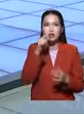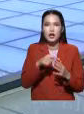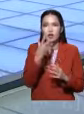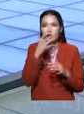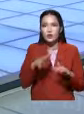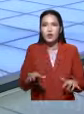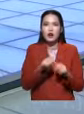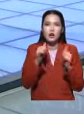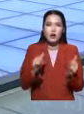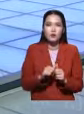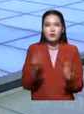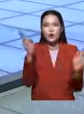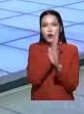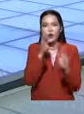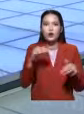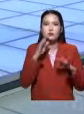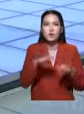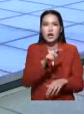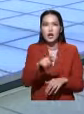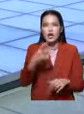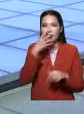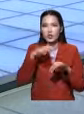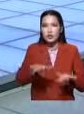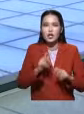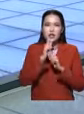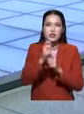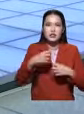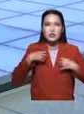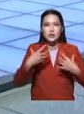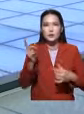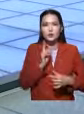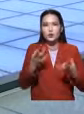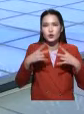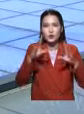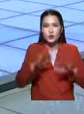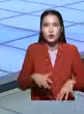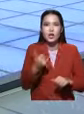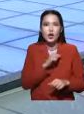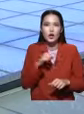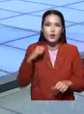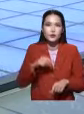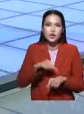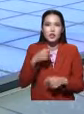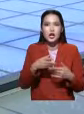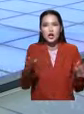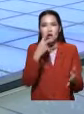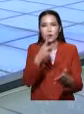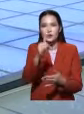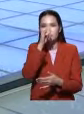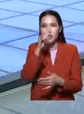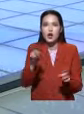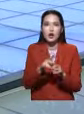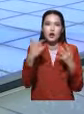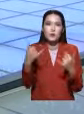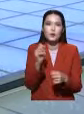жылуы, махаббаты ауадай қажет. Адамға жылулық сыйлау үшін мерекені күтудің керек жоқ. Ал өз сезімін ашық көрсете алмаймын дегендерге